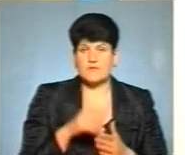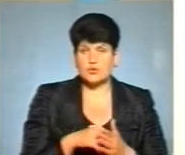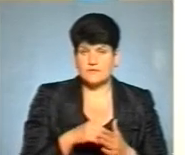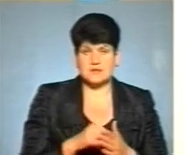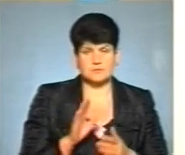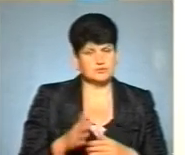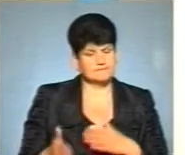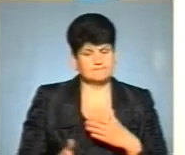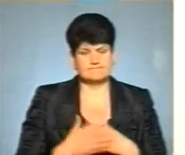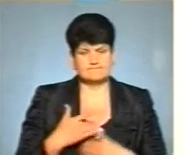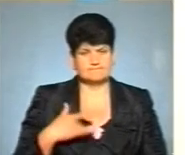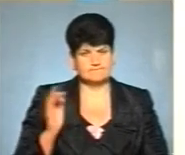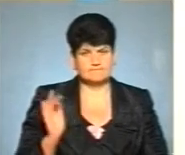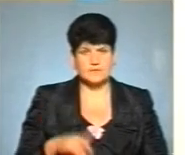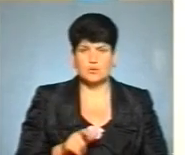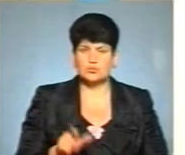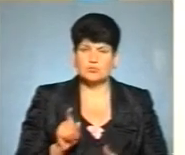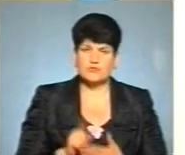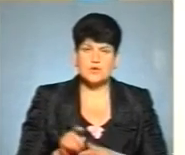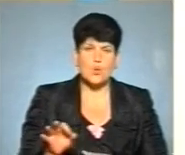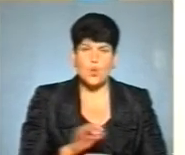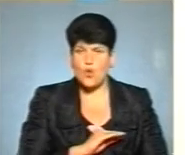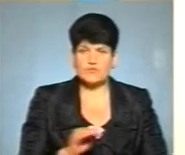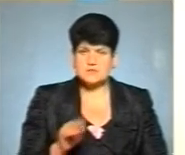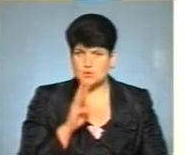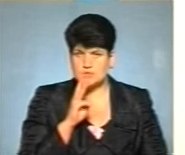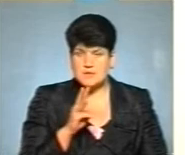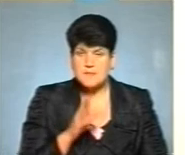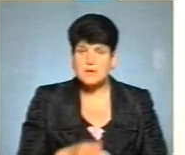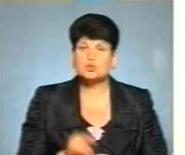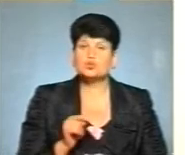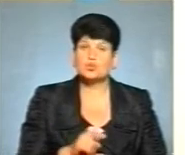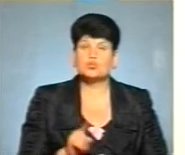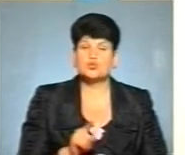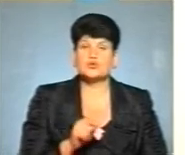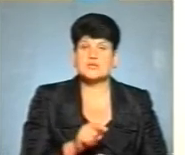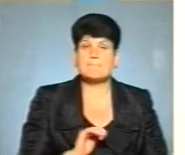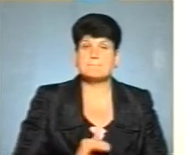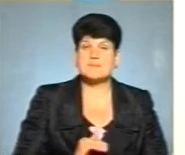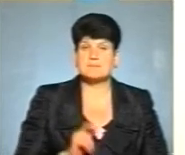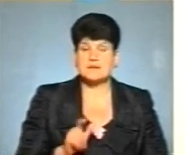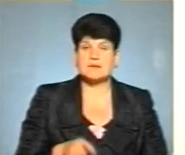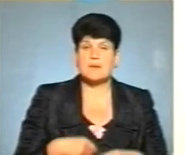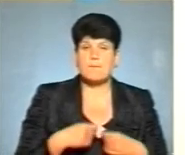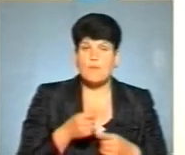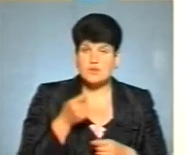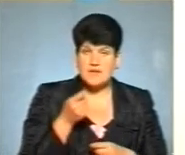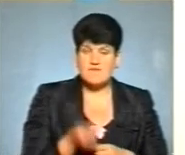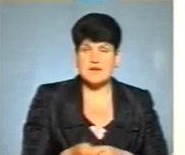дуже жорстко каратися. Люди повинні отримати офіційну заробітну плату, тому що ті підприємці, які подавали, що в